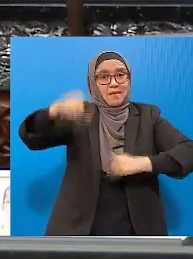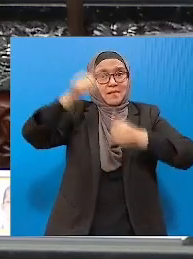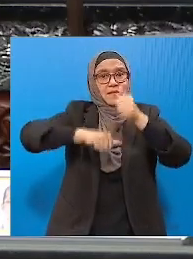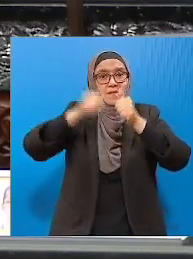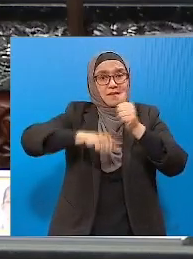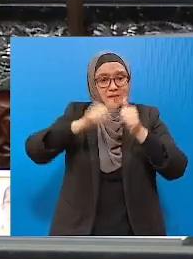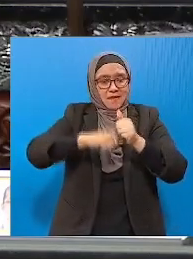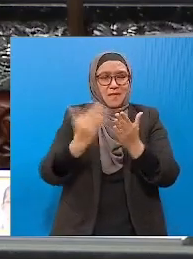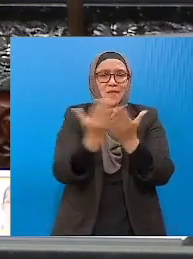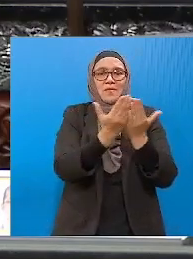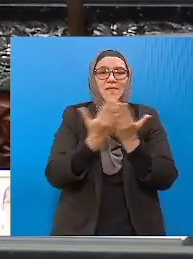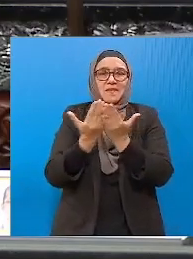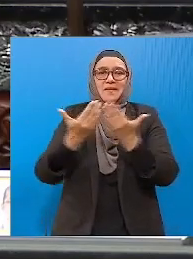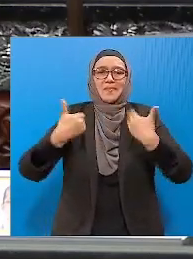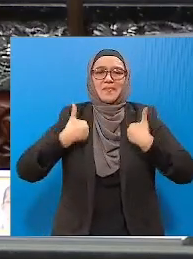sekolah yang ada terima kasih oke